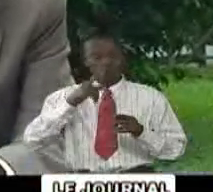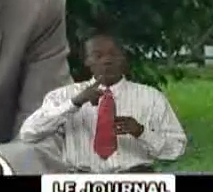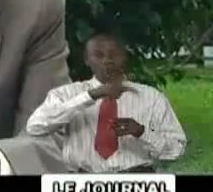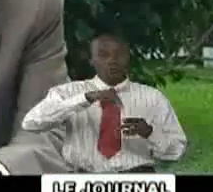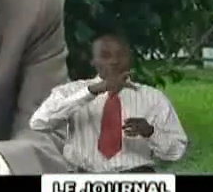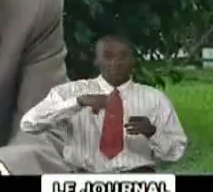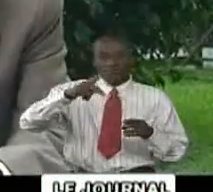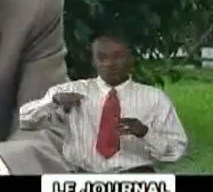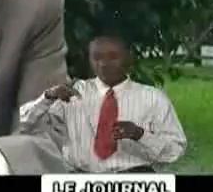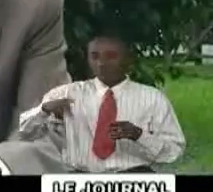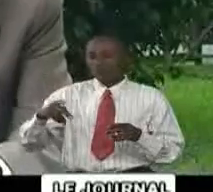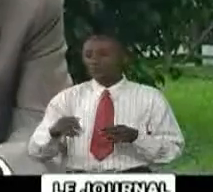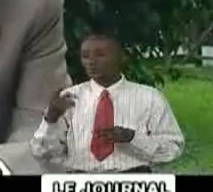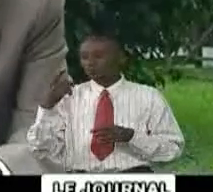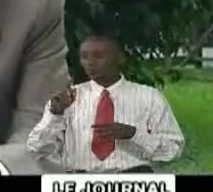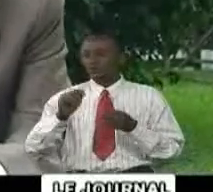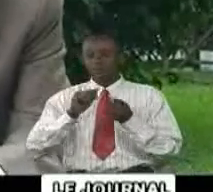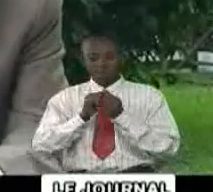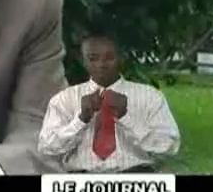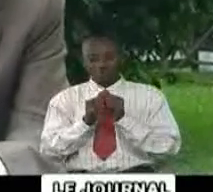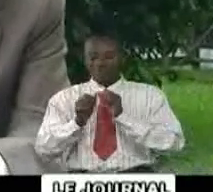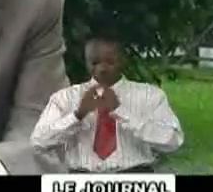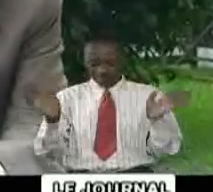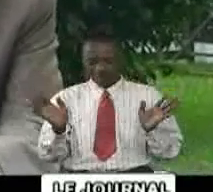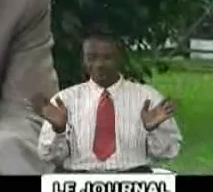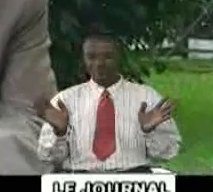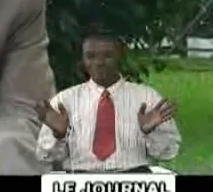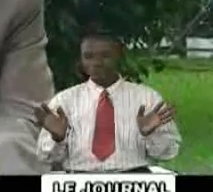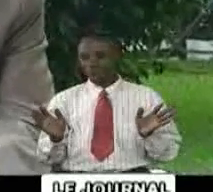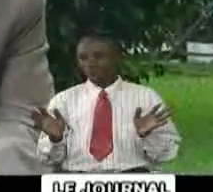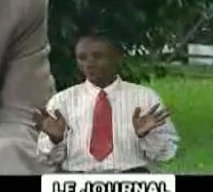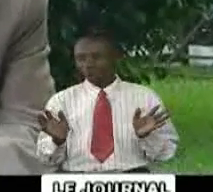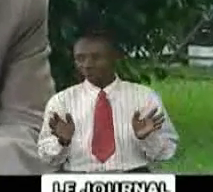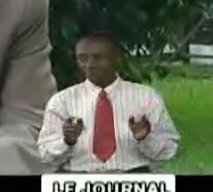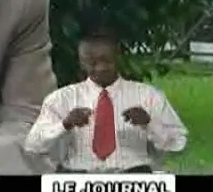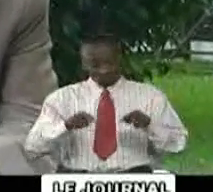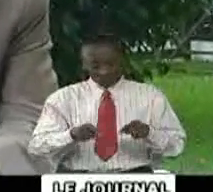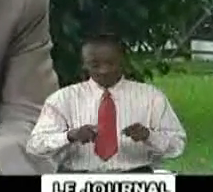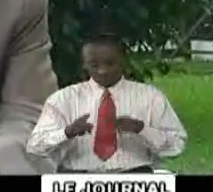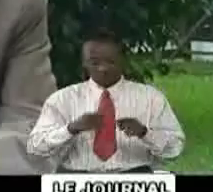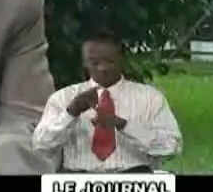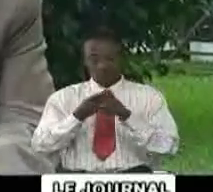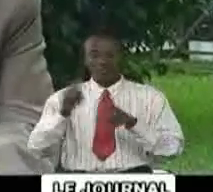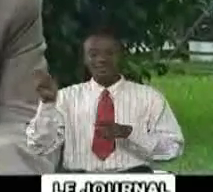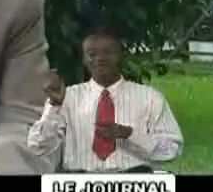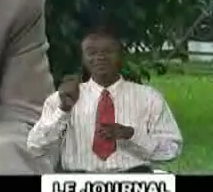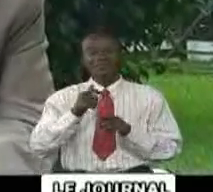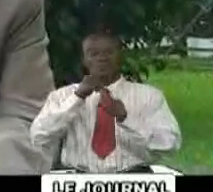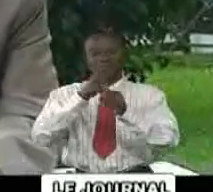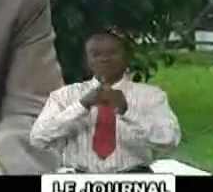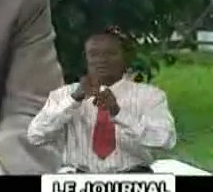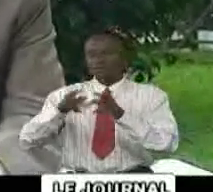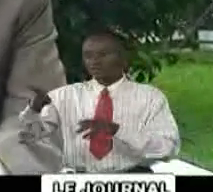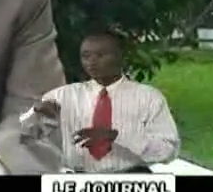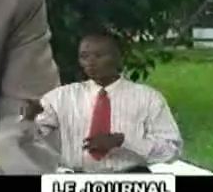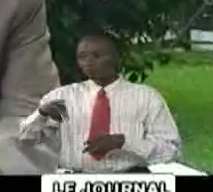nos crédits qui relèvent des compétences exclusives. Et là, il faudra dire à l'opinion que désormais, à partir de ce mois d'avril, chaque province va recevoir